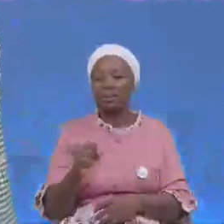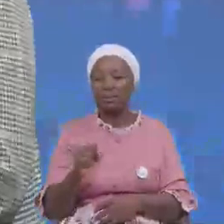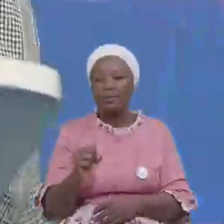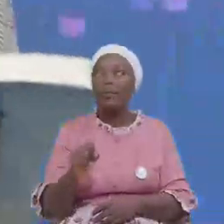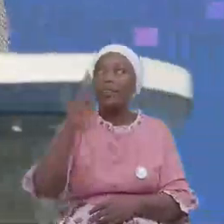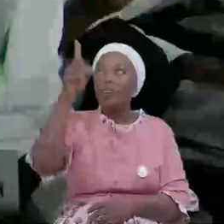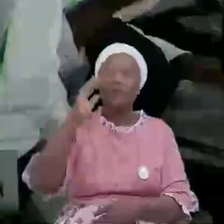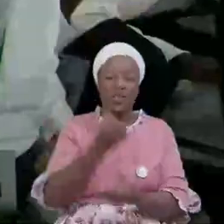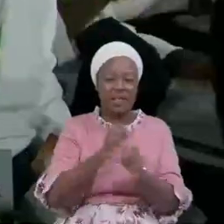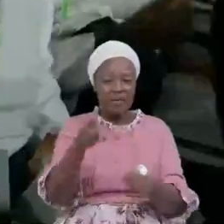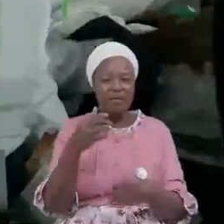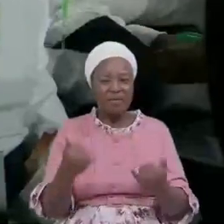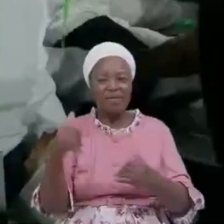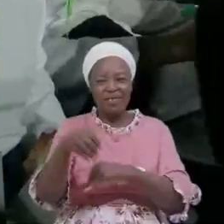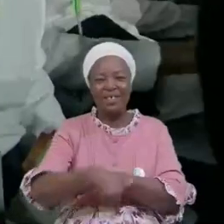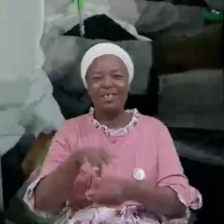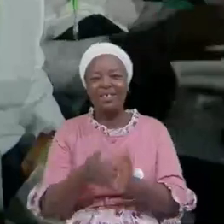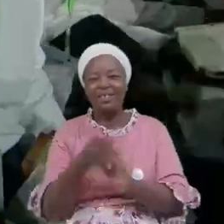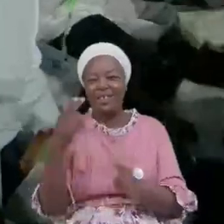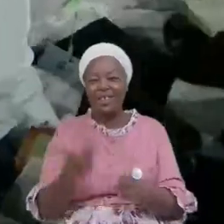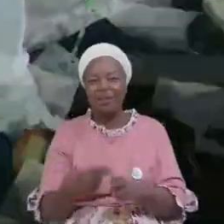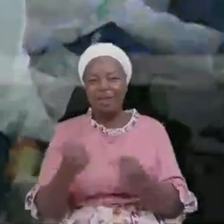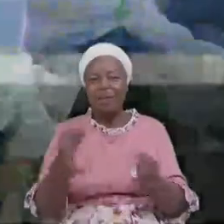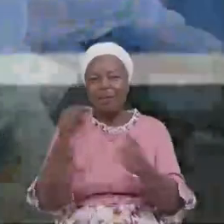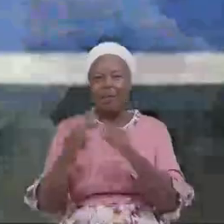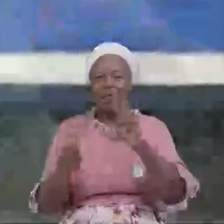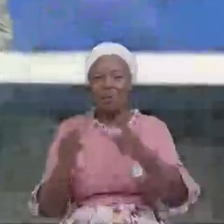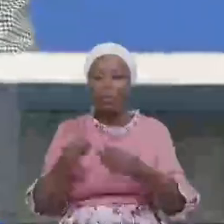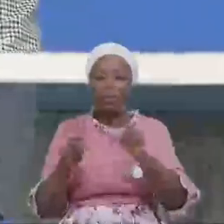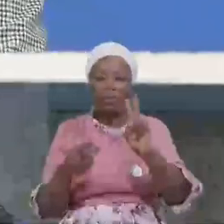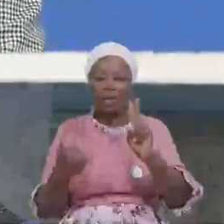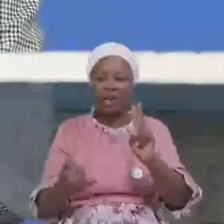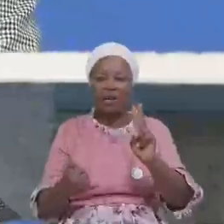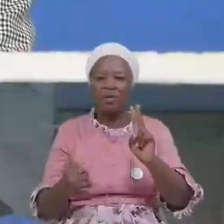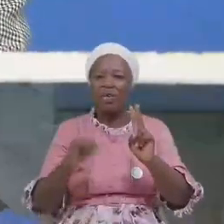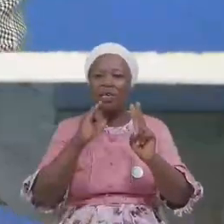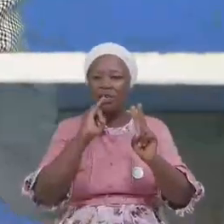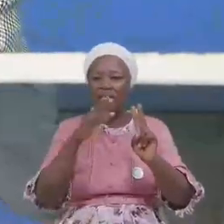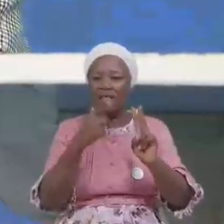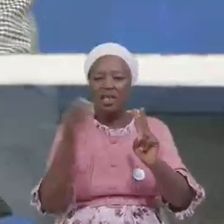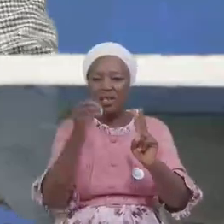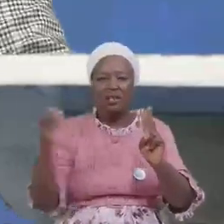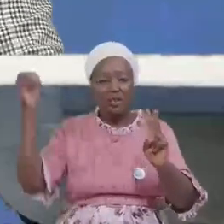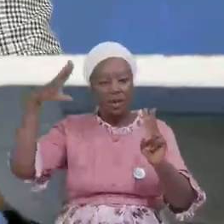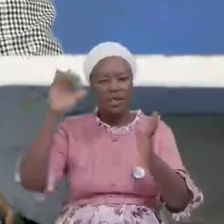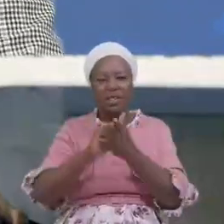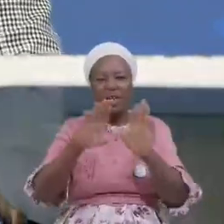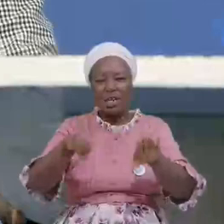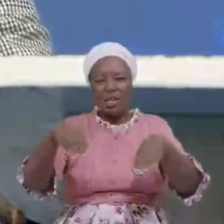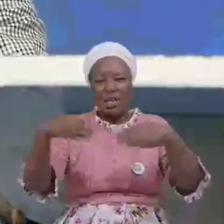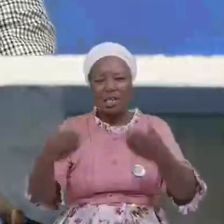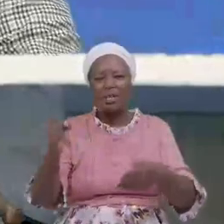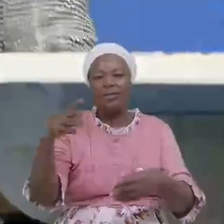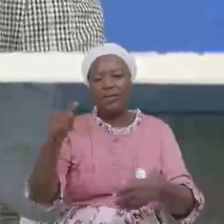sauver aujourd'hui. Deuxième point maintenant. Deuxième point, la grâce qui donne aux